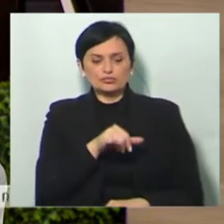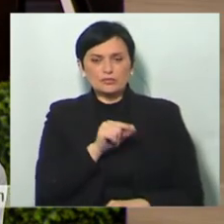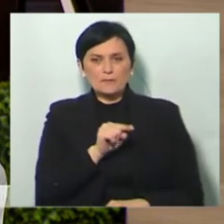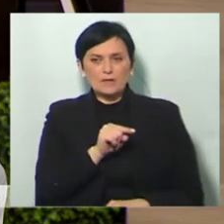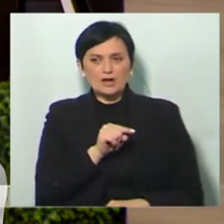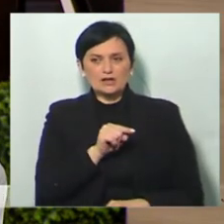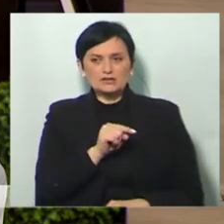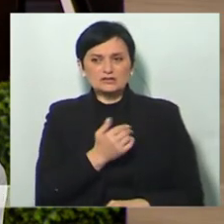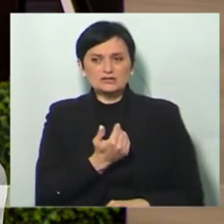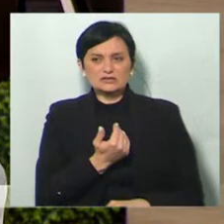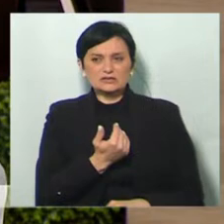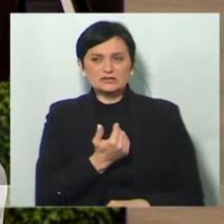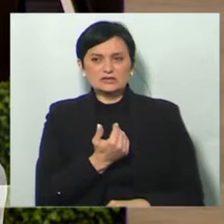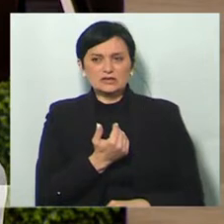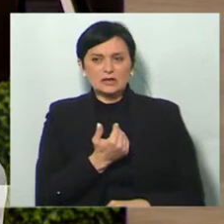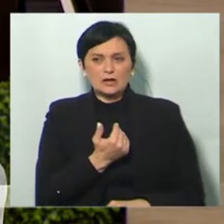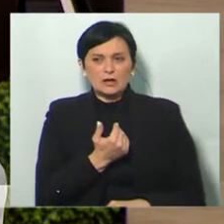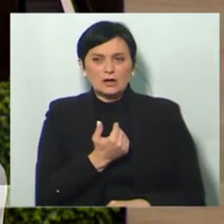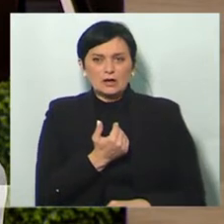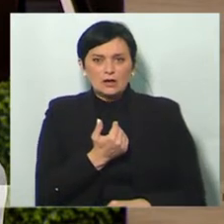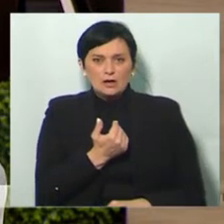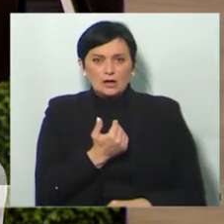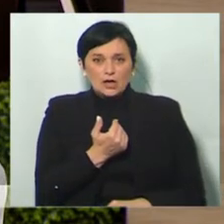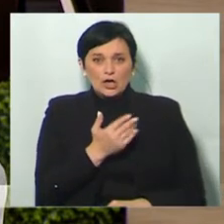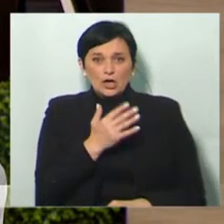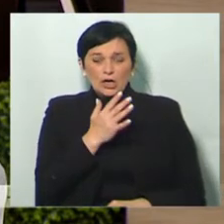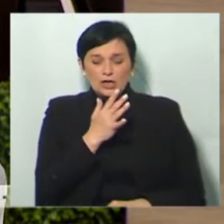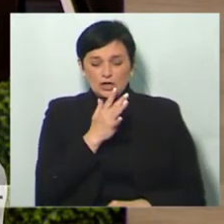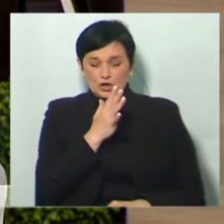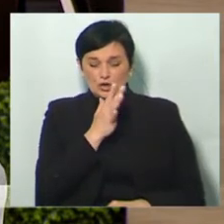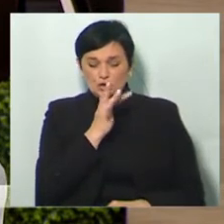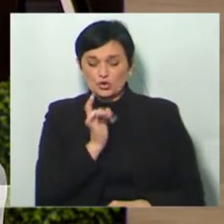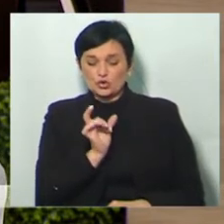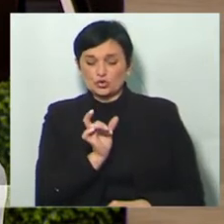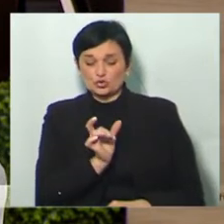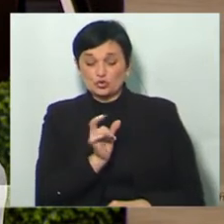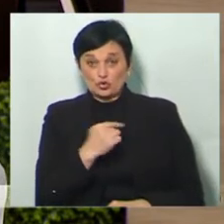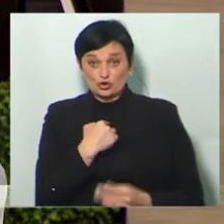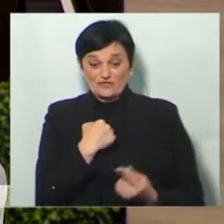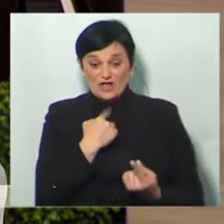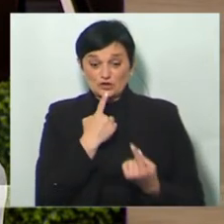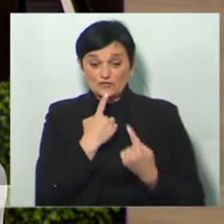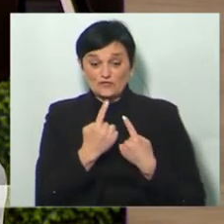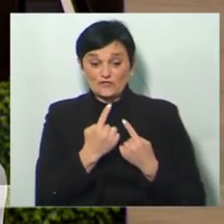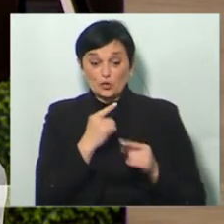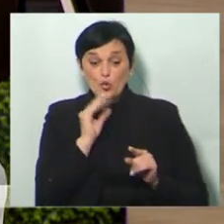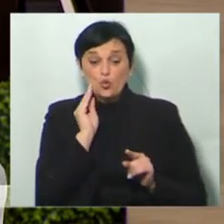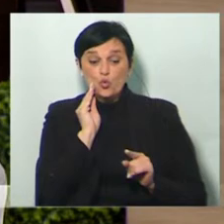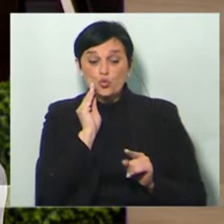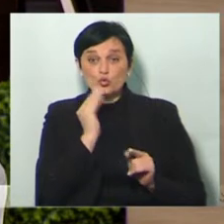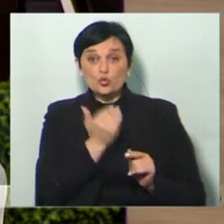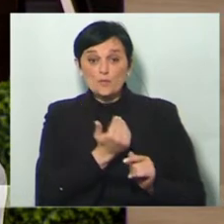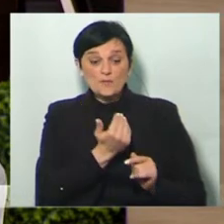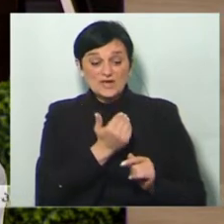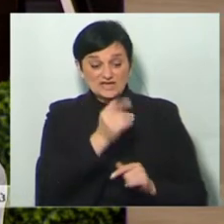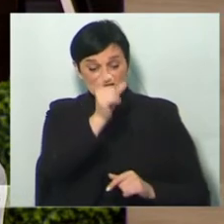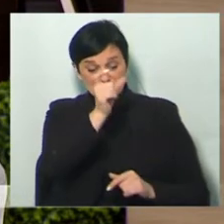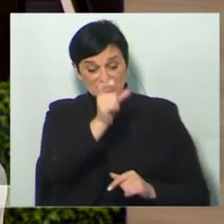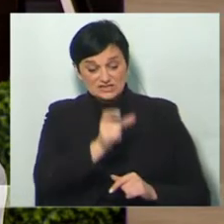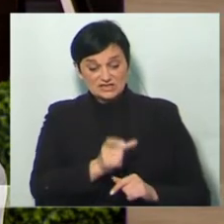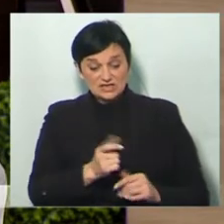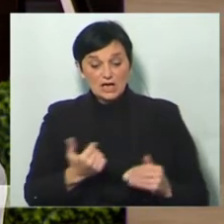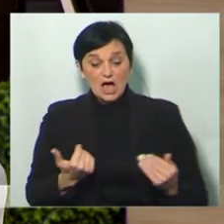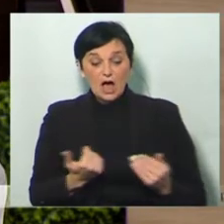და ვთქვათ, ეს მომენტი როდის ხდება, ვთქვათ, რაზეც ჩვენ ვლაპარაკობთ, როცა მისი არსებობა